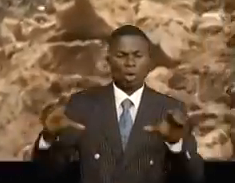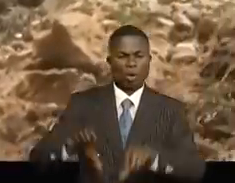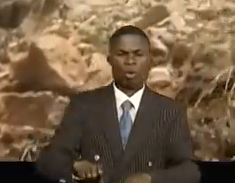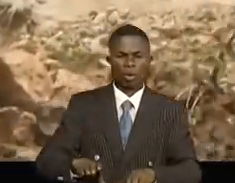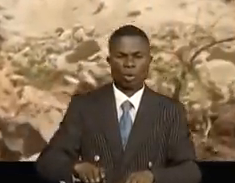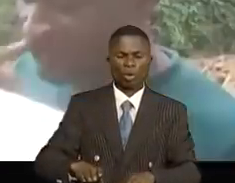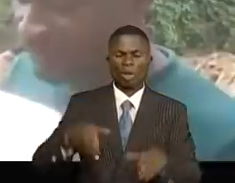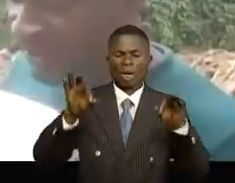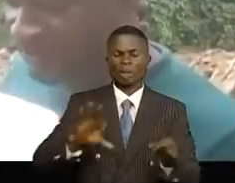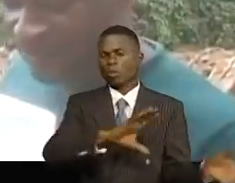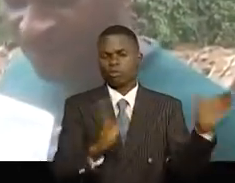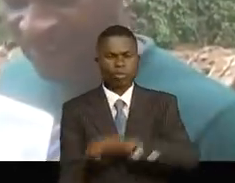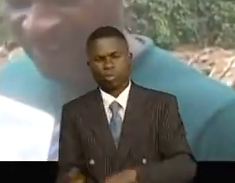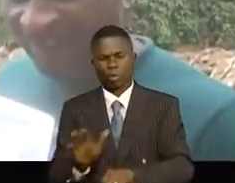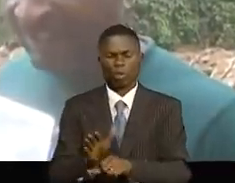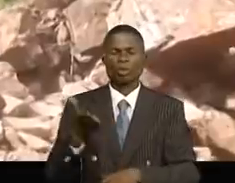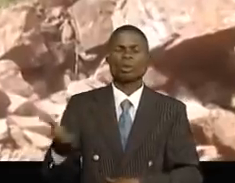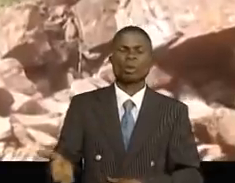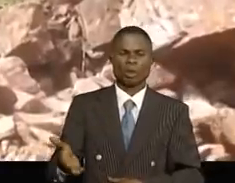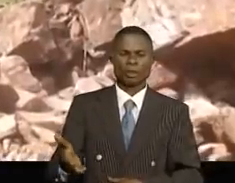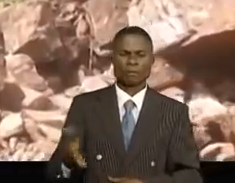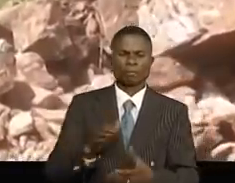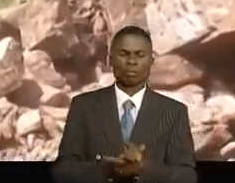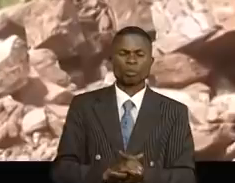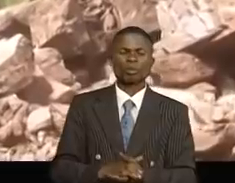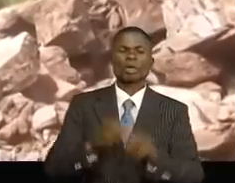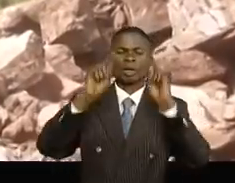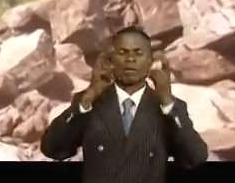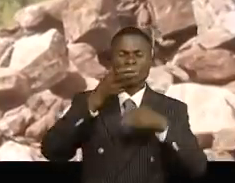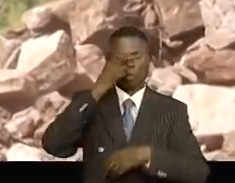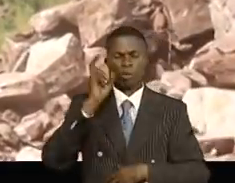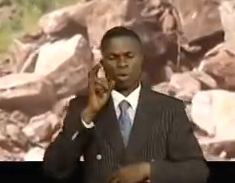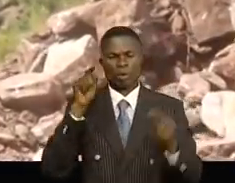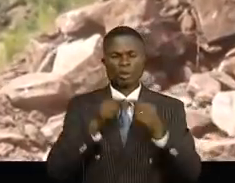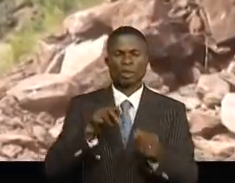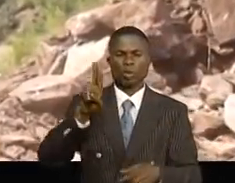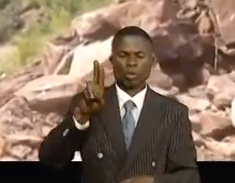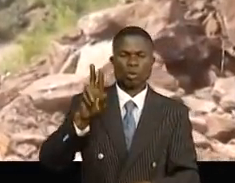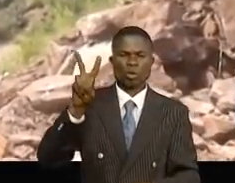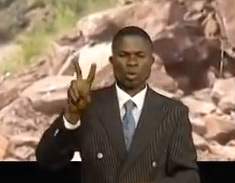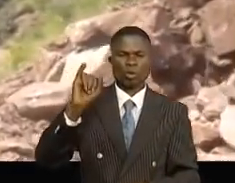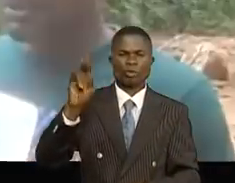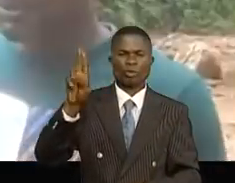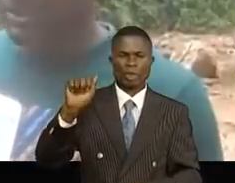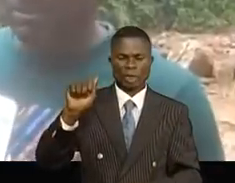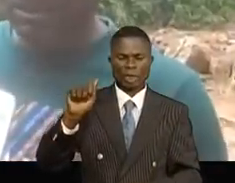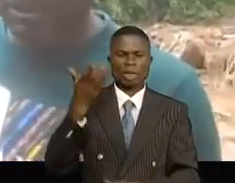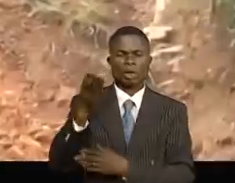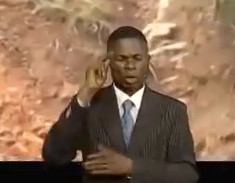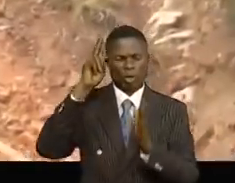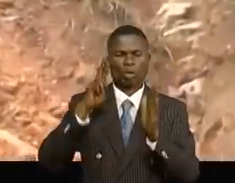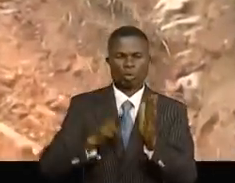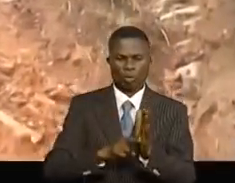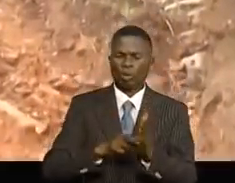et les éboulements de terre. Ouvira, il y a beaucoup de difficultés qui sont là. Nous demandons au gouvernement vraiment